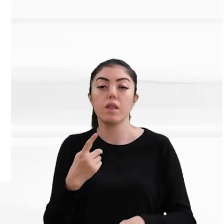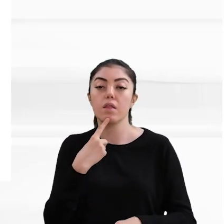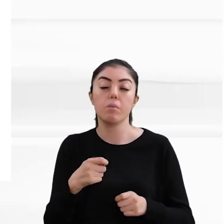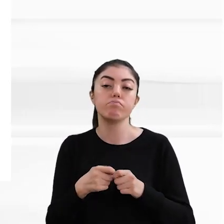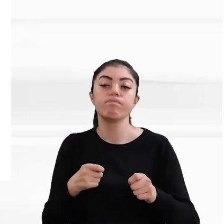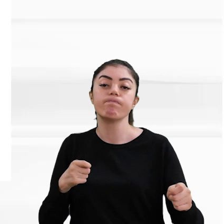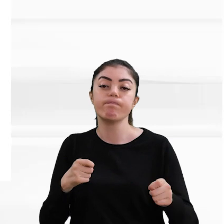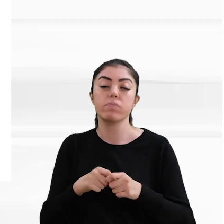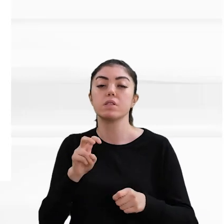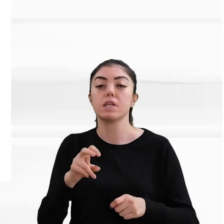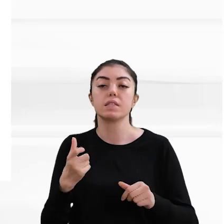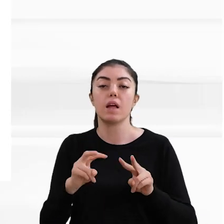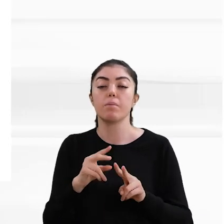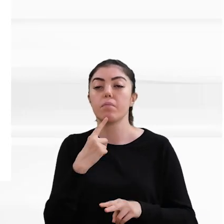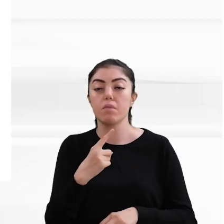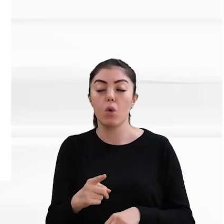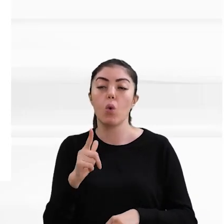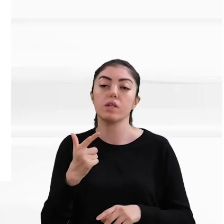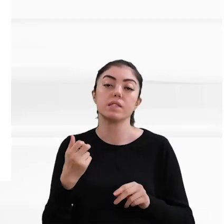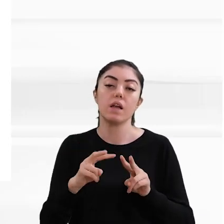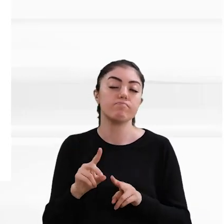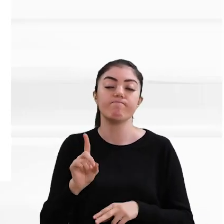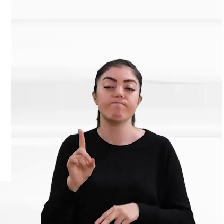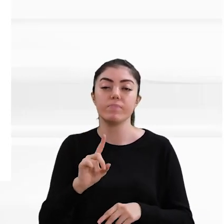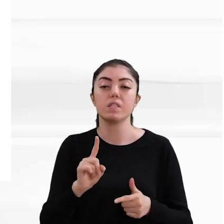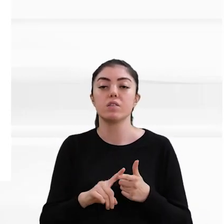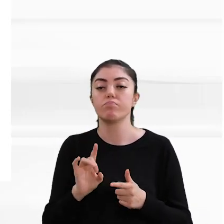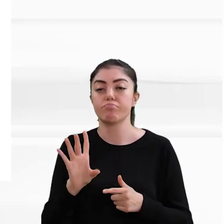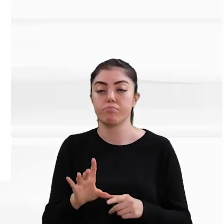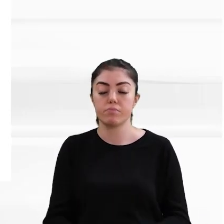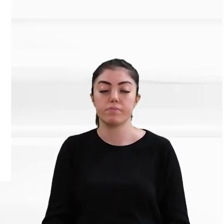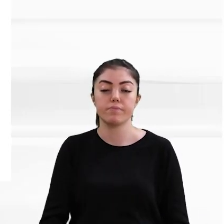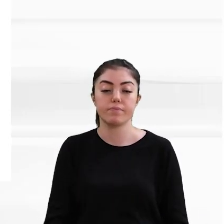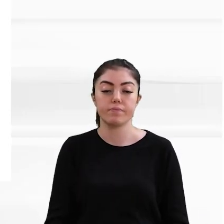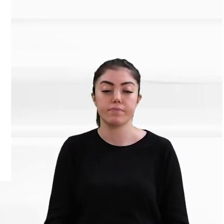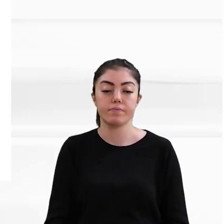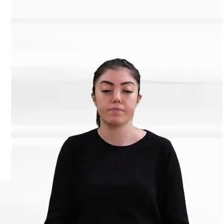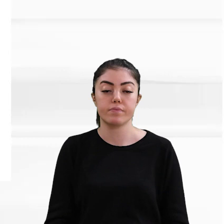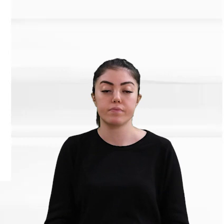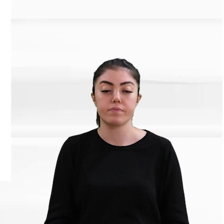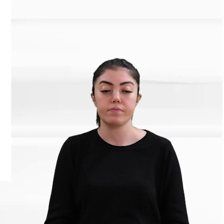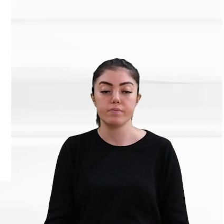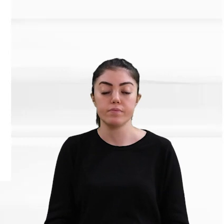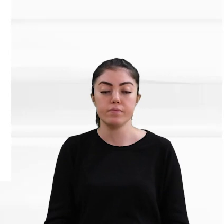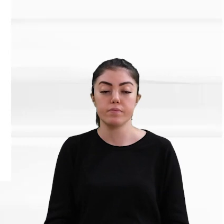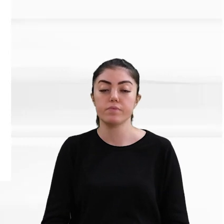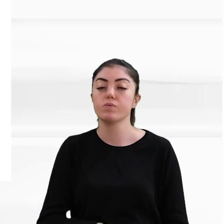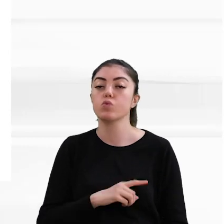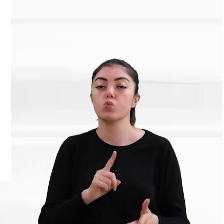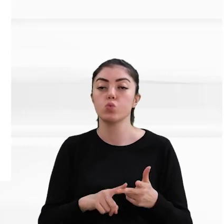santimetre uzaklaşabilmiş. Yani genliğimiz 8 santimetredir. 16 santimetre değildir. İkinci yargımız